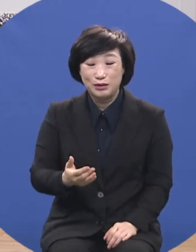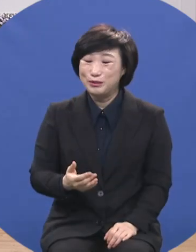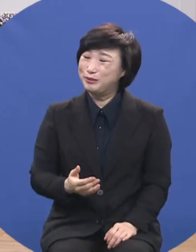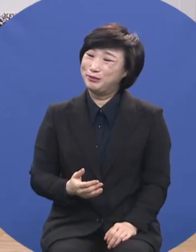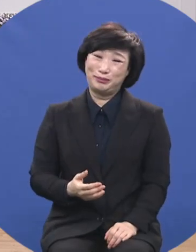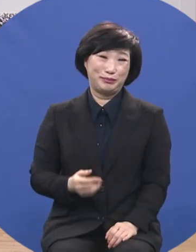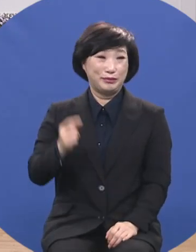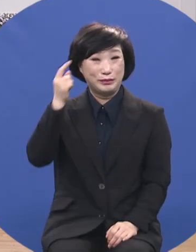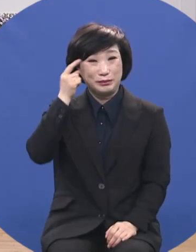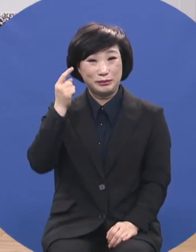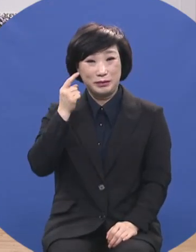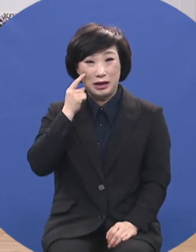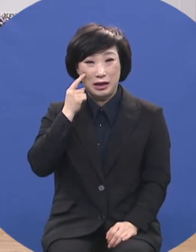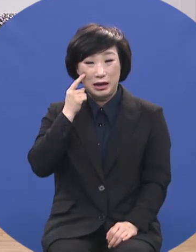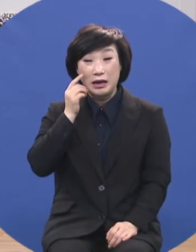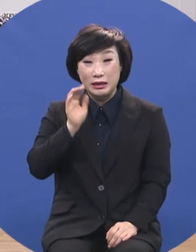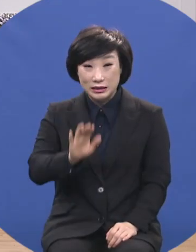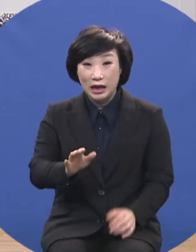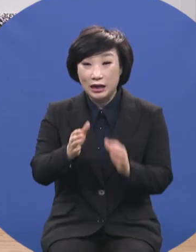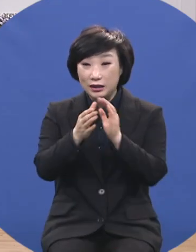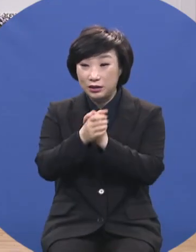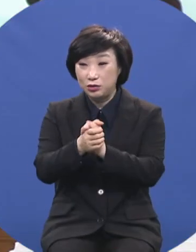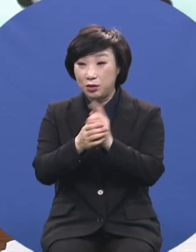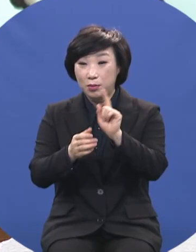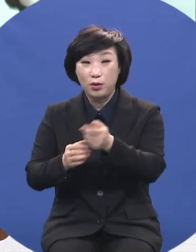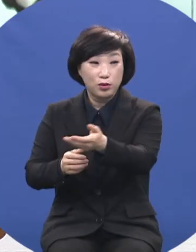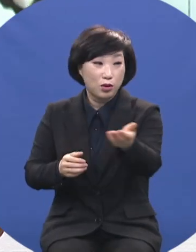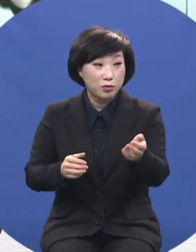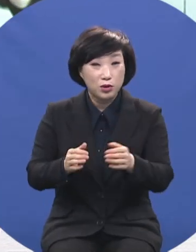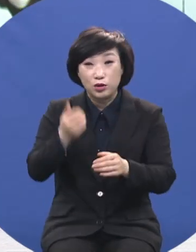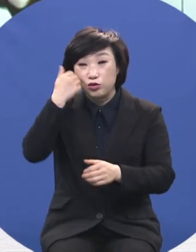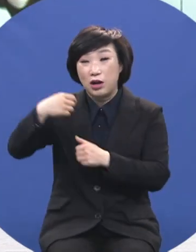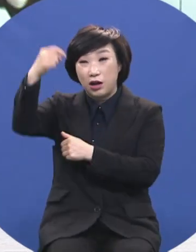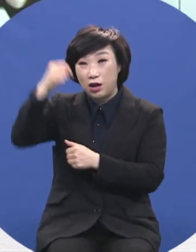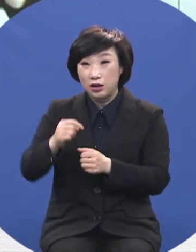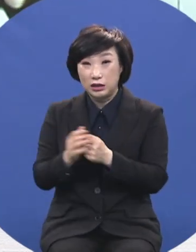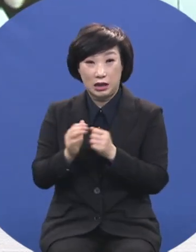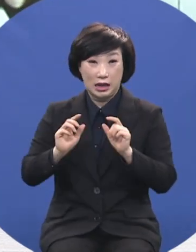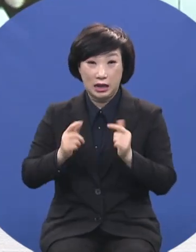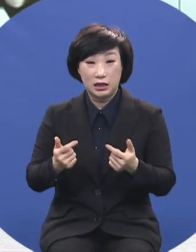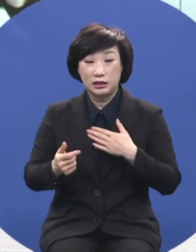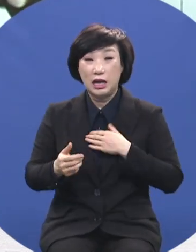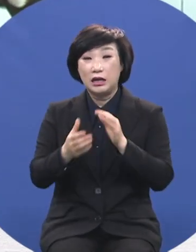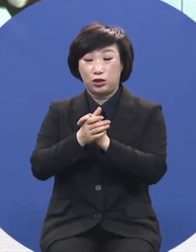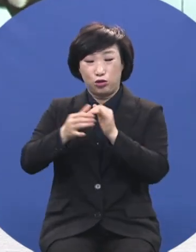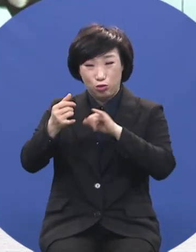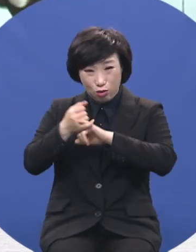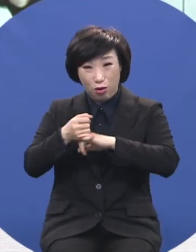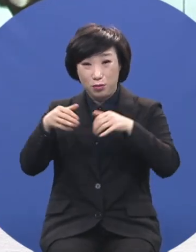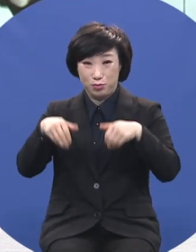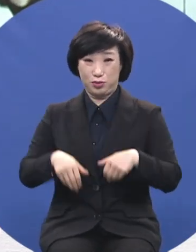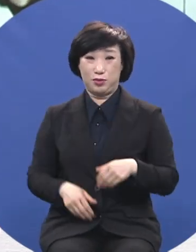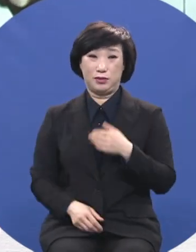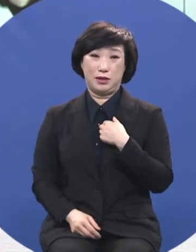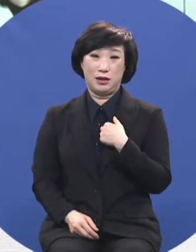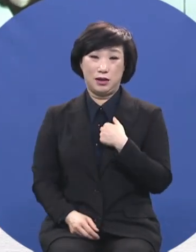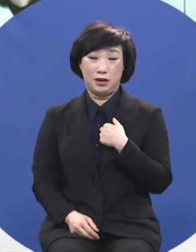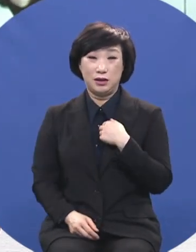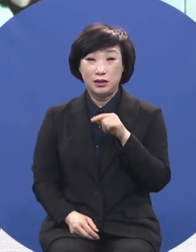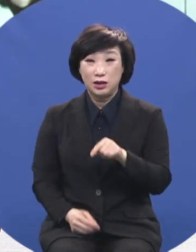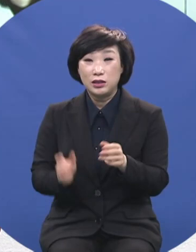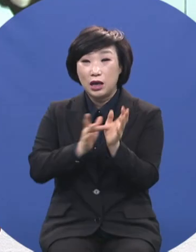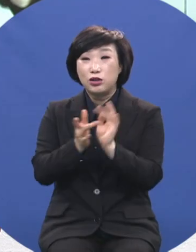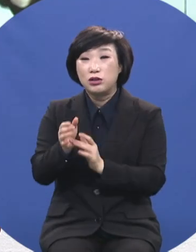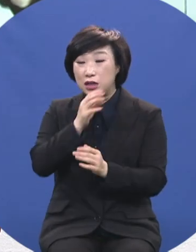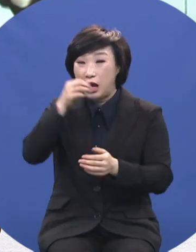생각해 보세요. 기도라고 하는 것은 누가 시켜서가 아니라 안 하면 안 되는 사람이에요. 이거는. 이것도